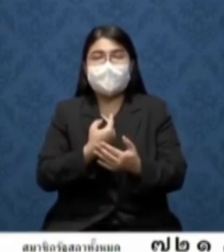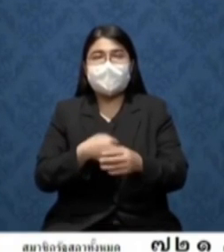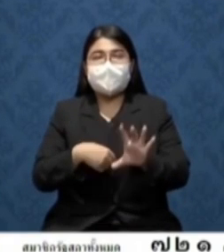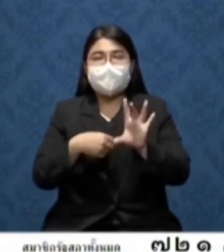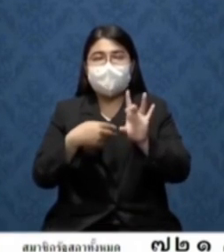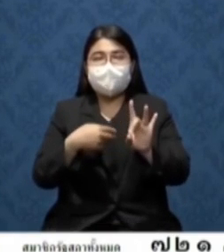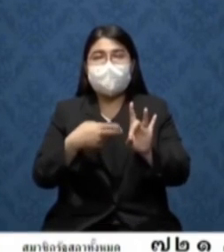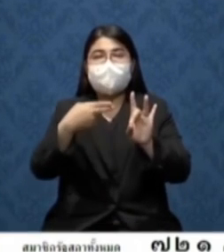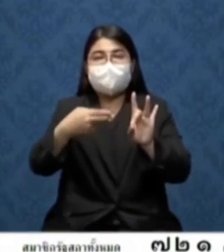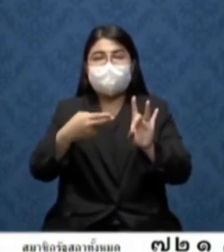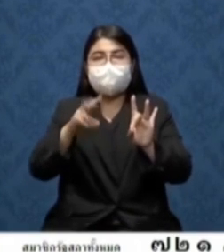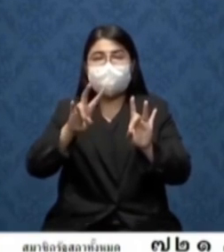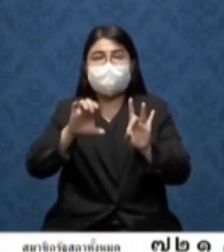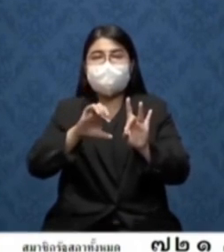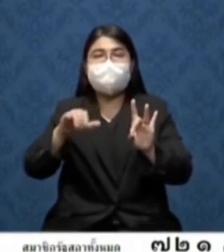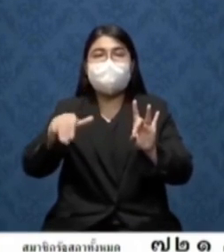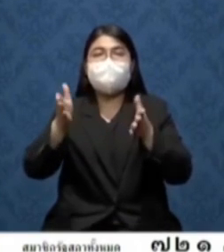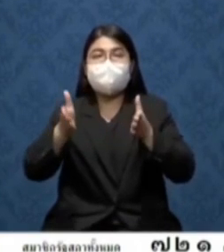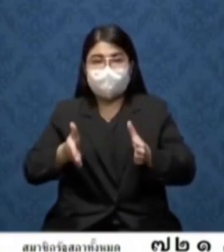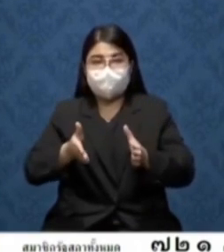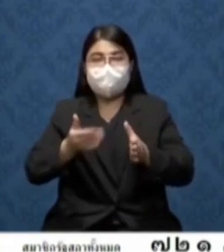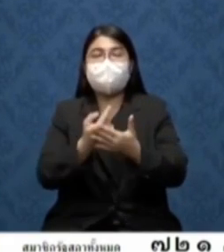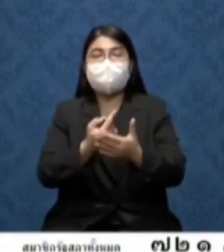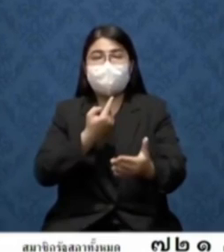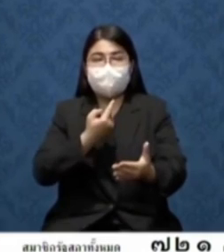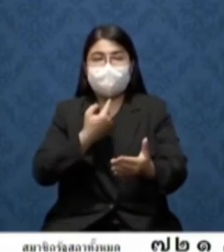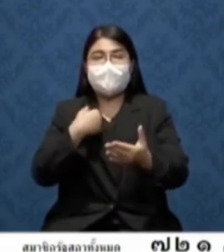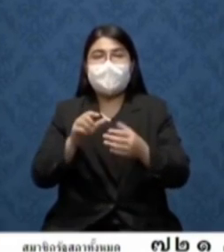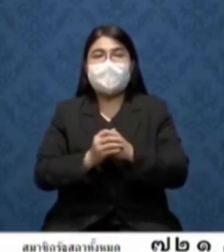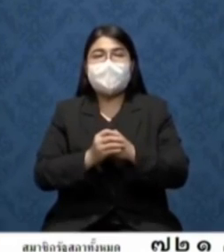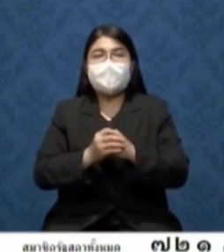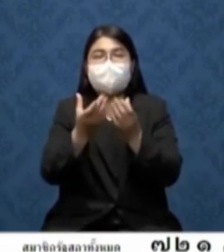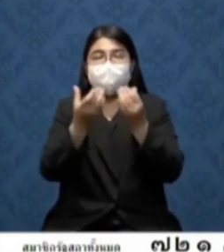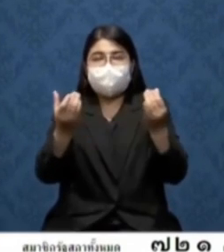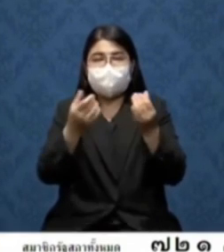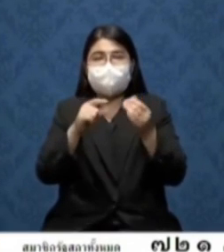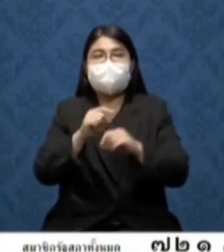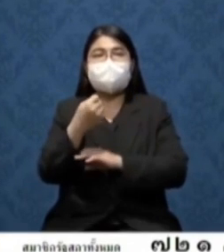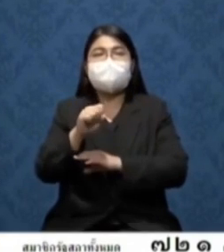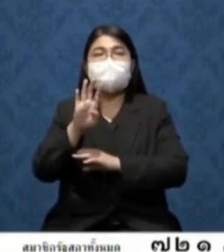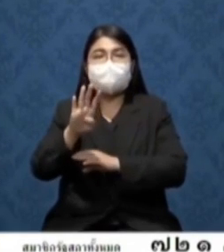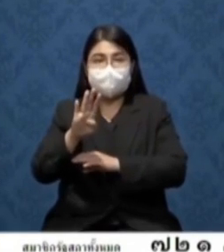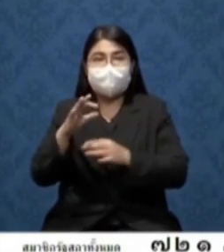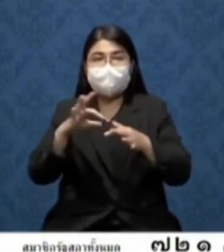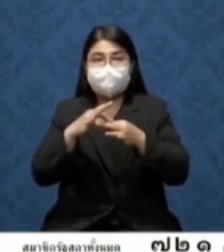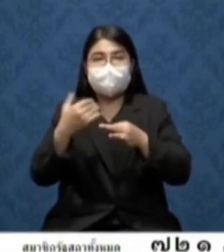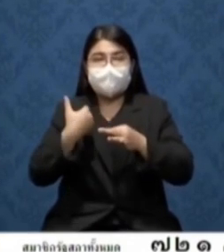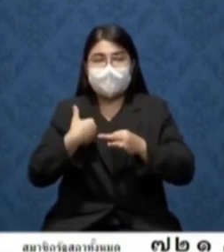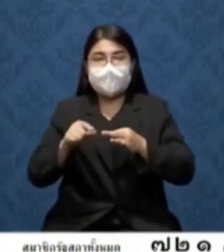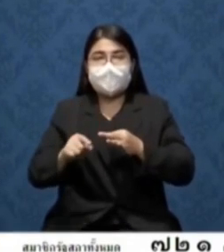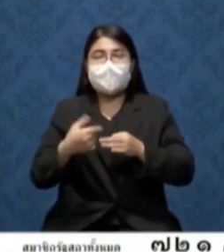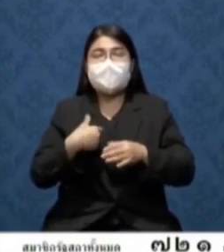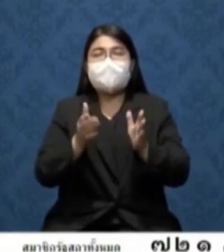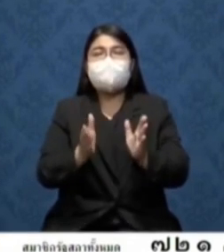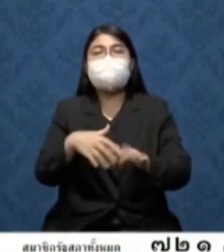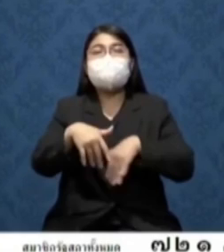80,772 คนผู้เสนอร่างแก้ไขรัฐธรรมนูญหมวด14ว่าด้วยองค์กรปกครองส่วนท้องถิ่นวันนี้ผมข